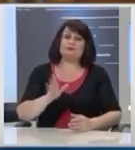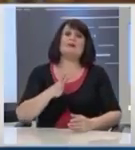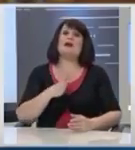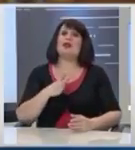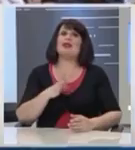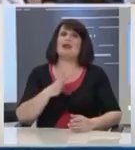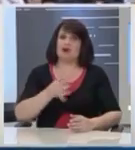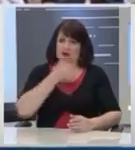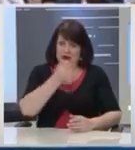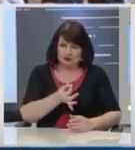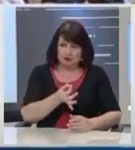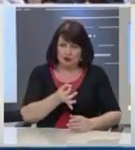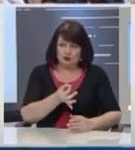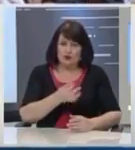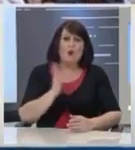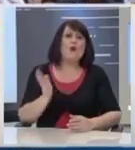Εγώ θα ήθελα να σας πω ότι